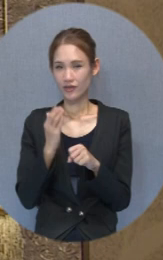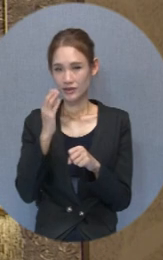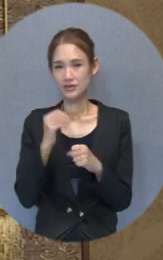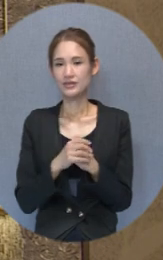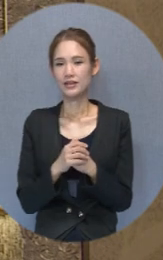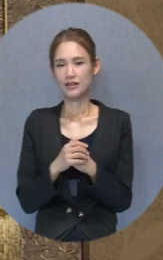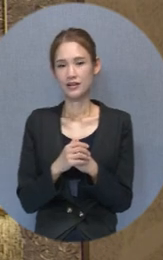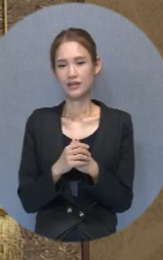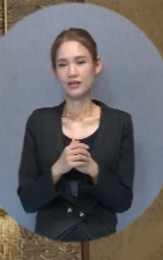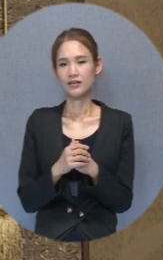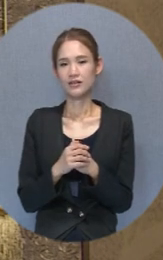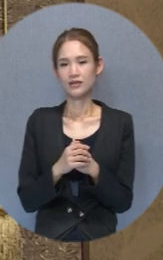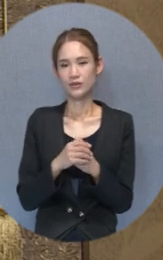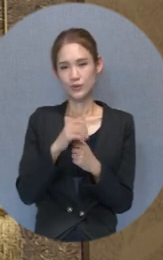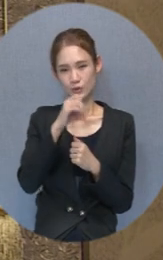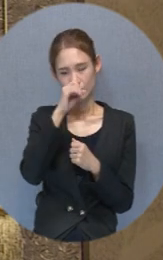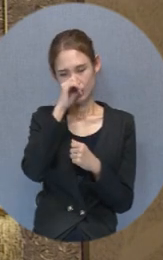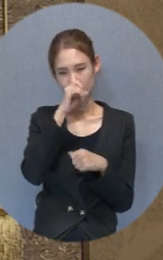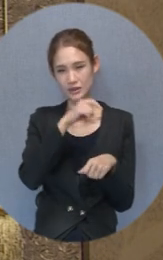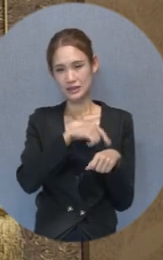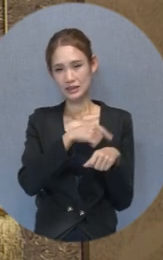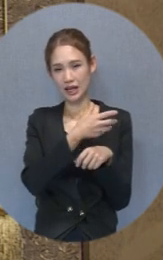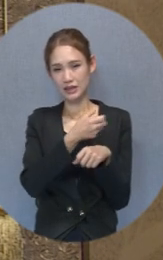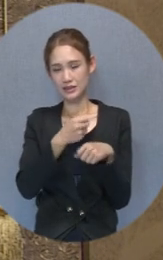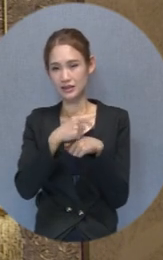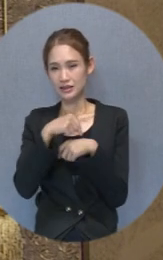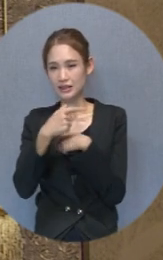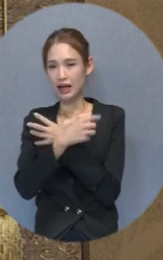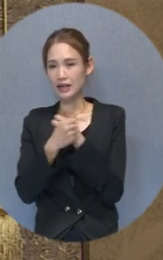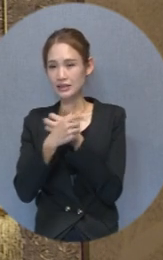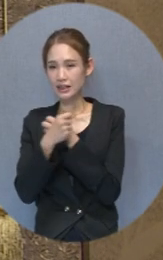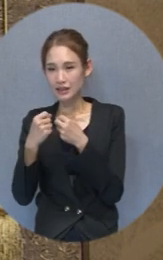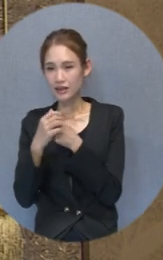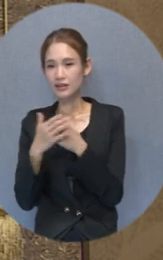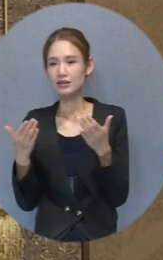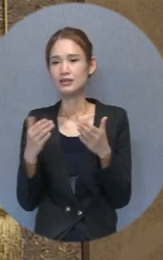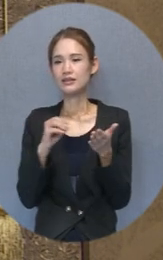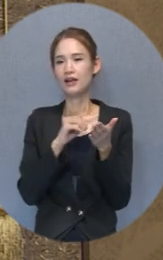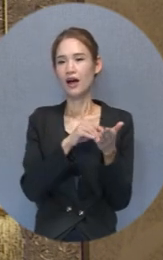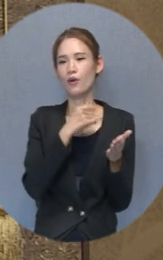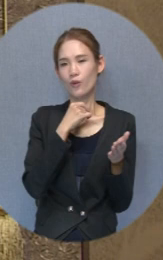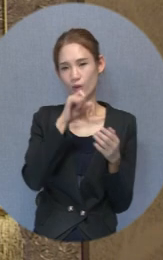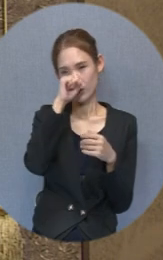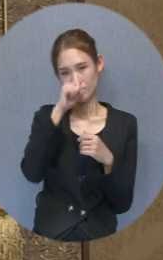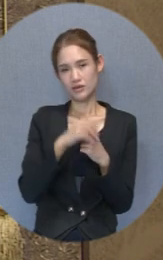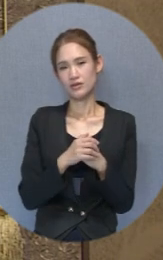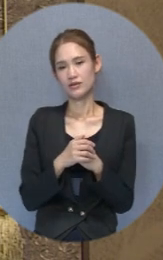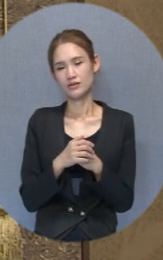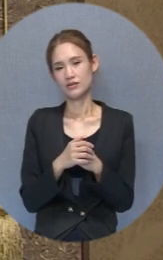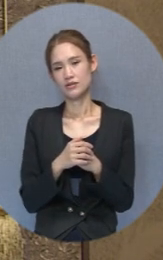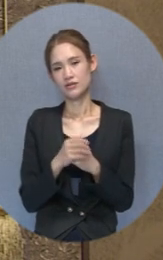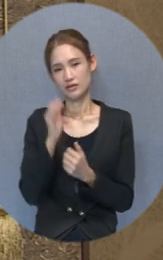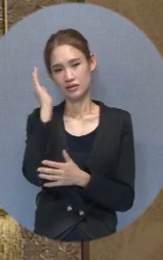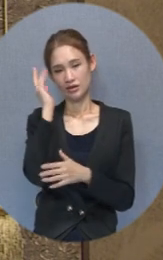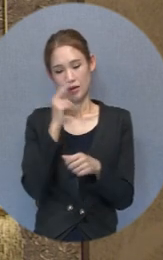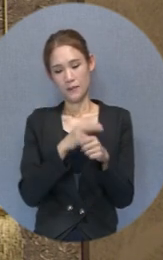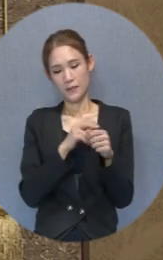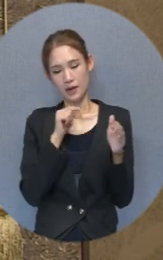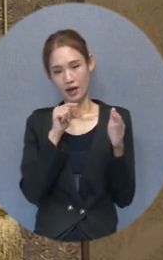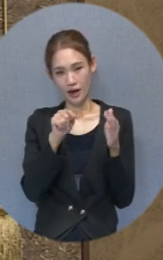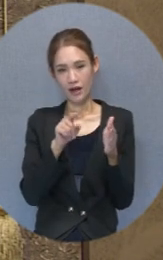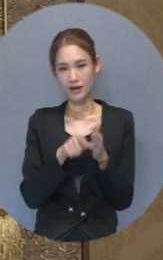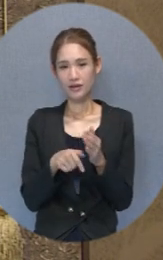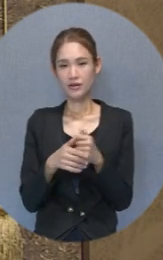보니까 질 좋은 시간제 일자리를 많이 원하세요. 네, 그래서 저희가 이런 강사로 나갈